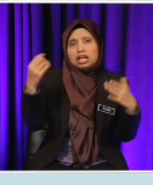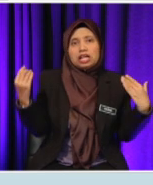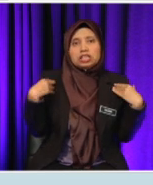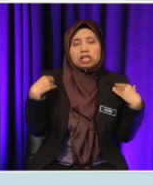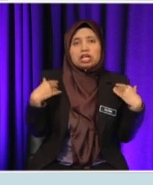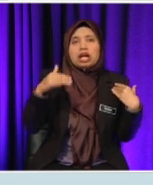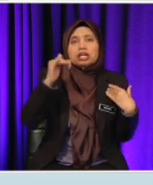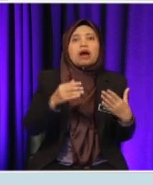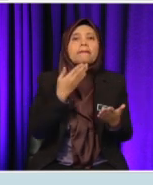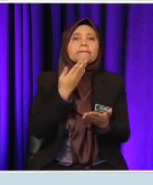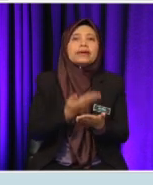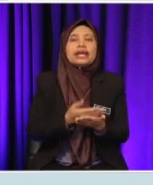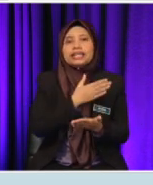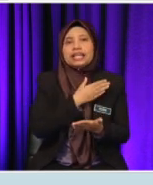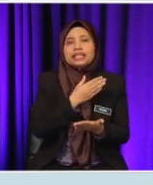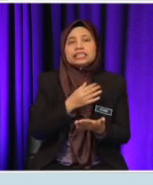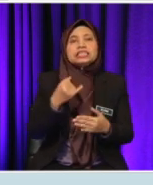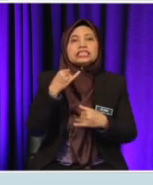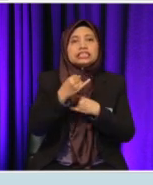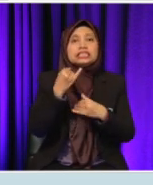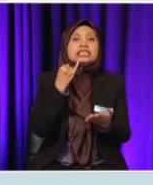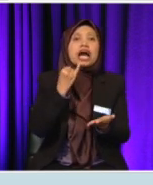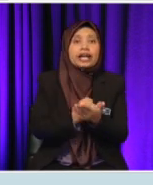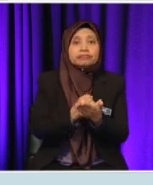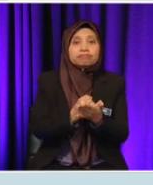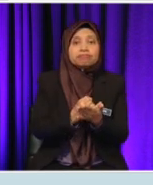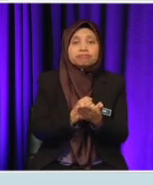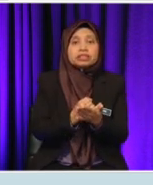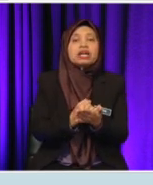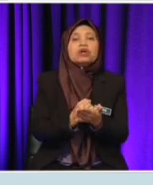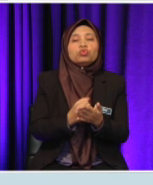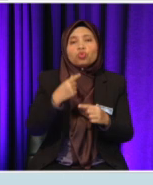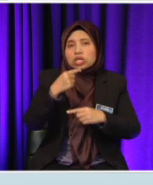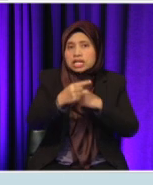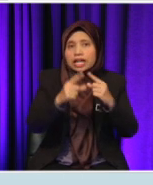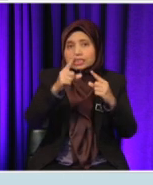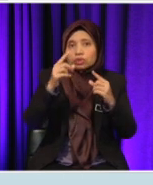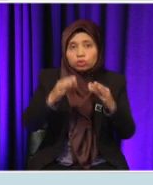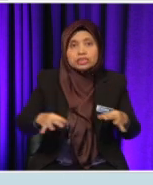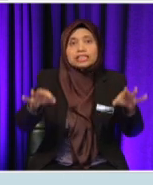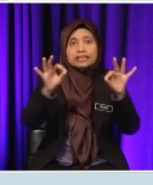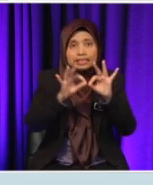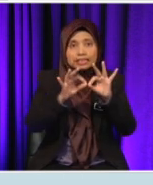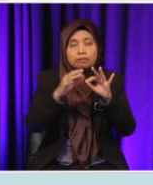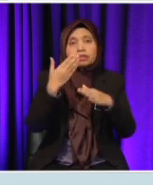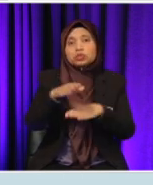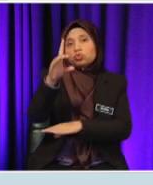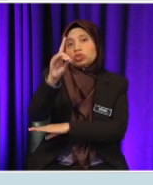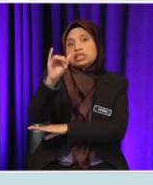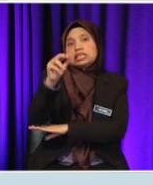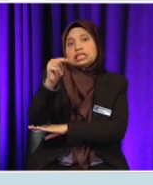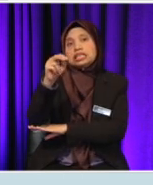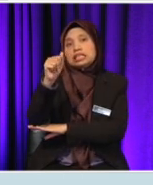watak yang jahat itu memang penggerak biasanya penggerak dalam cerita sebuah cerita Oke kemudian kita lihat watak dinamik yaitu